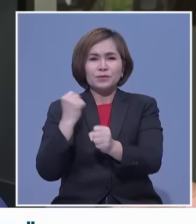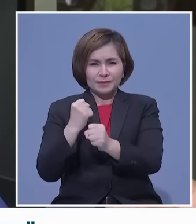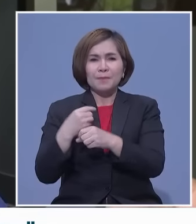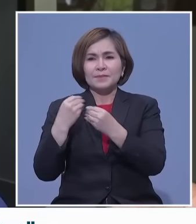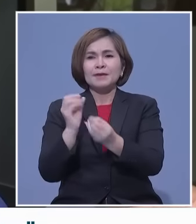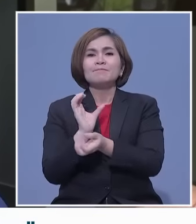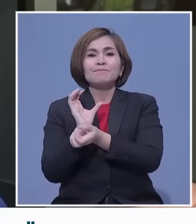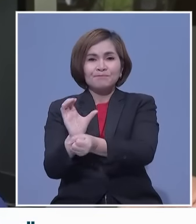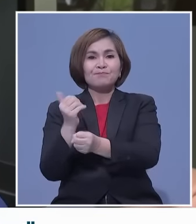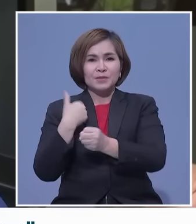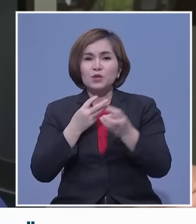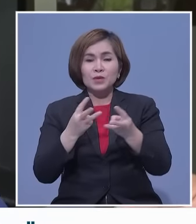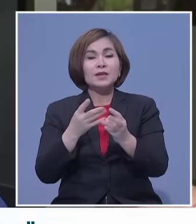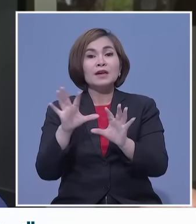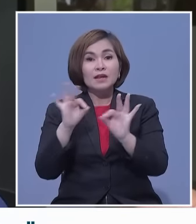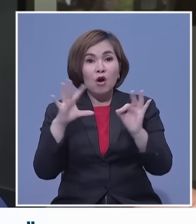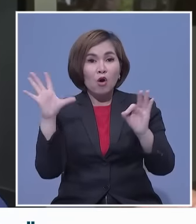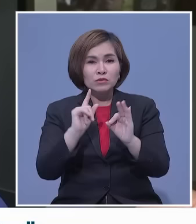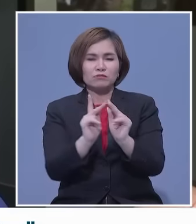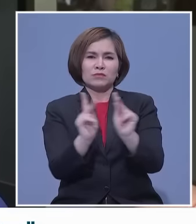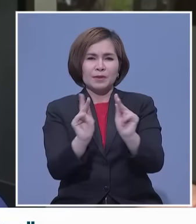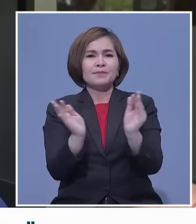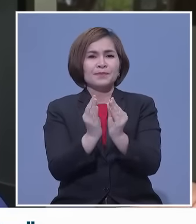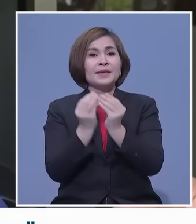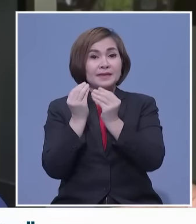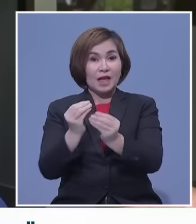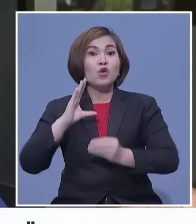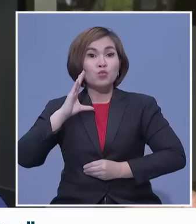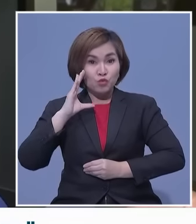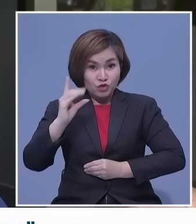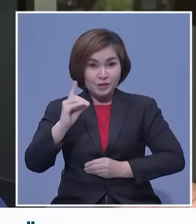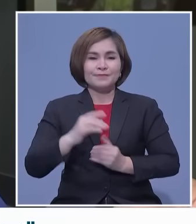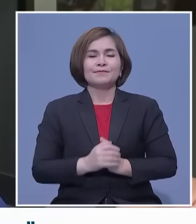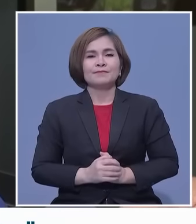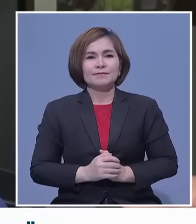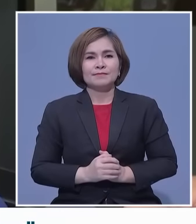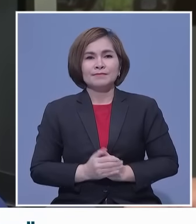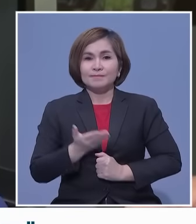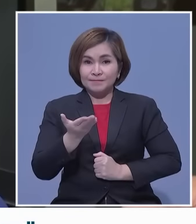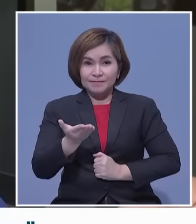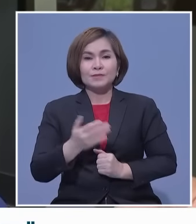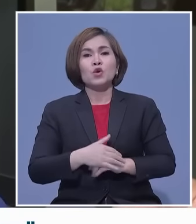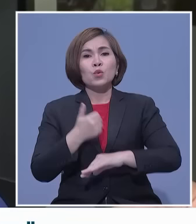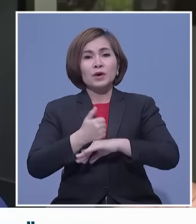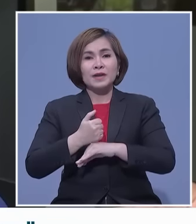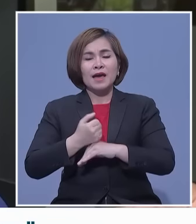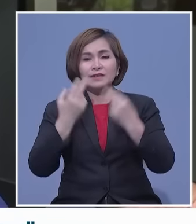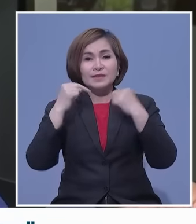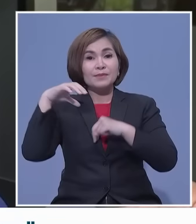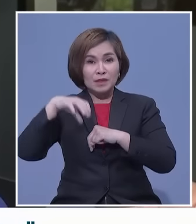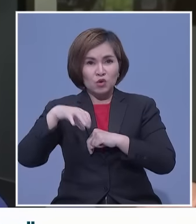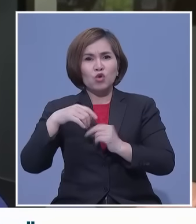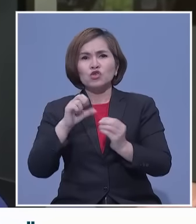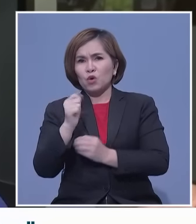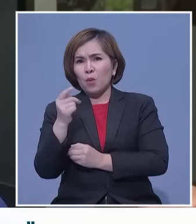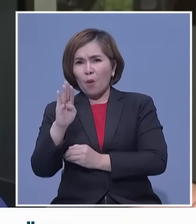คะและการคัดเลือกเนี่ยเป็นในรูปแบบของกรรมการและ 2พรุ่งนี้นะคะทางคุณจิราภรบอกว่ามอบหมายให้สคบรับเรื่อง